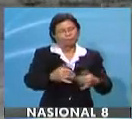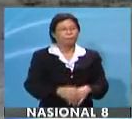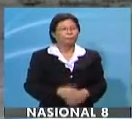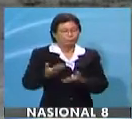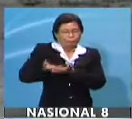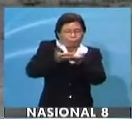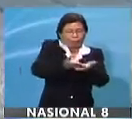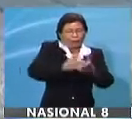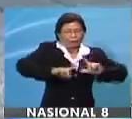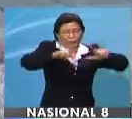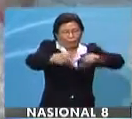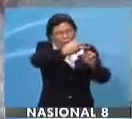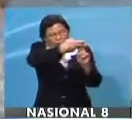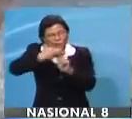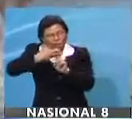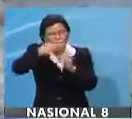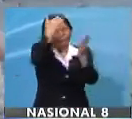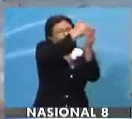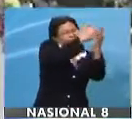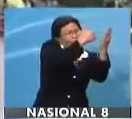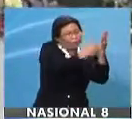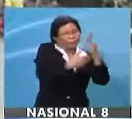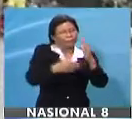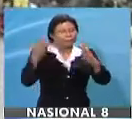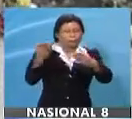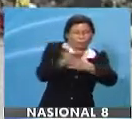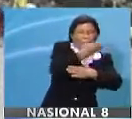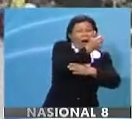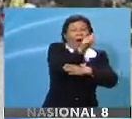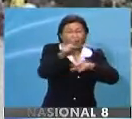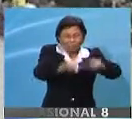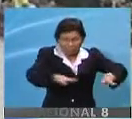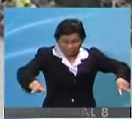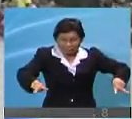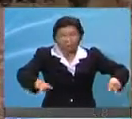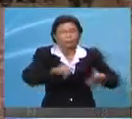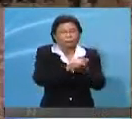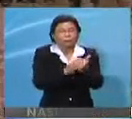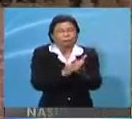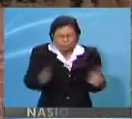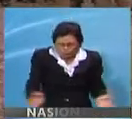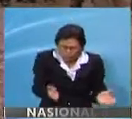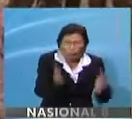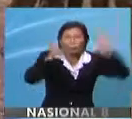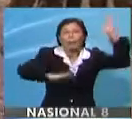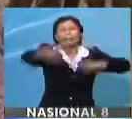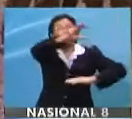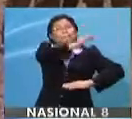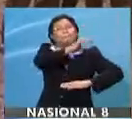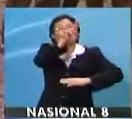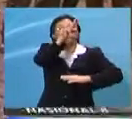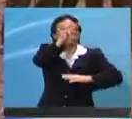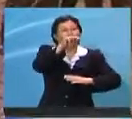Usul meletakkan penculikan dalam senarai pencabulan hak kanak-kanak merupakan inisiatif Malaysia selaku pengerusi